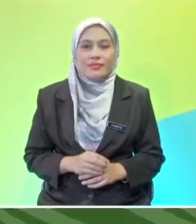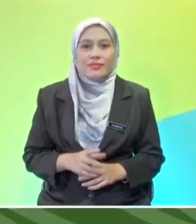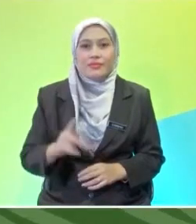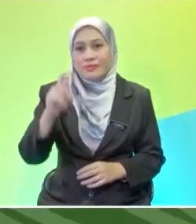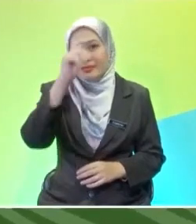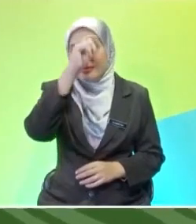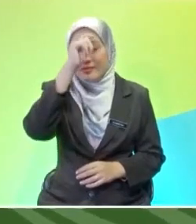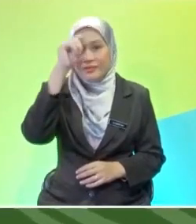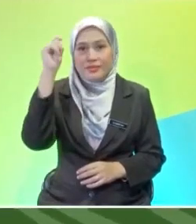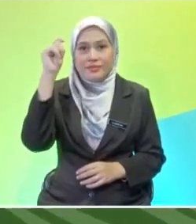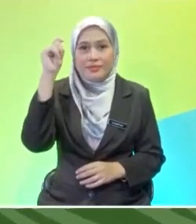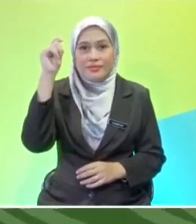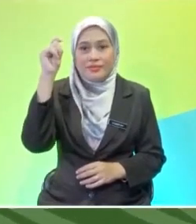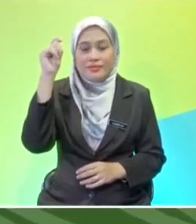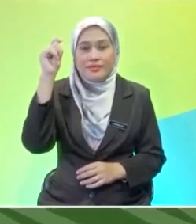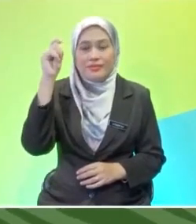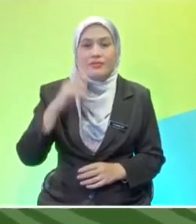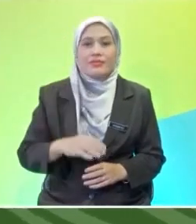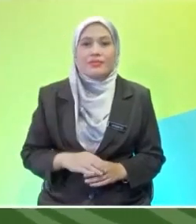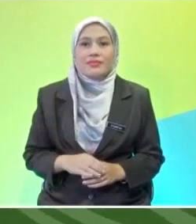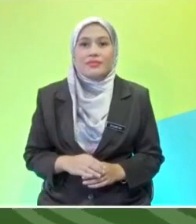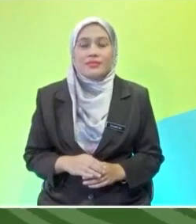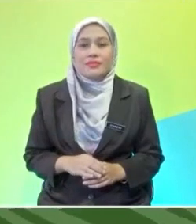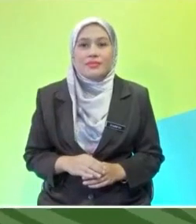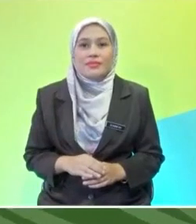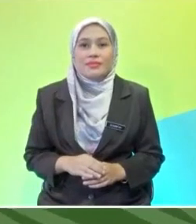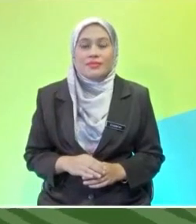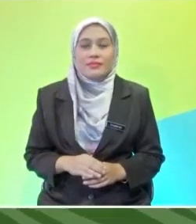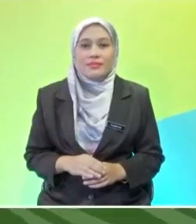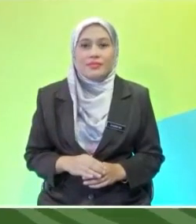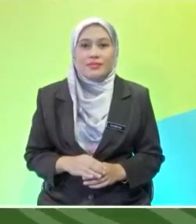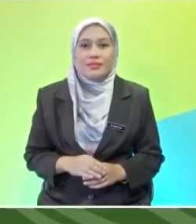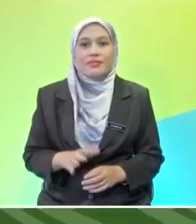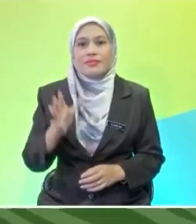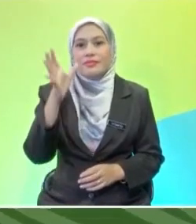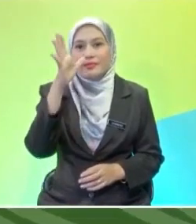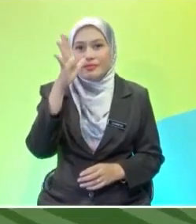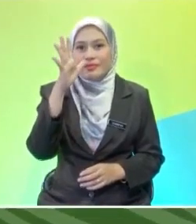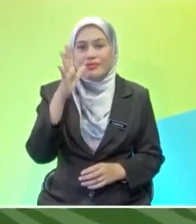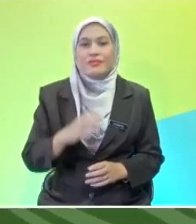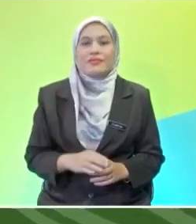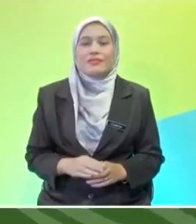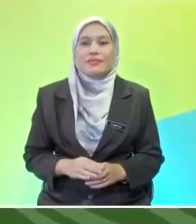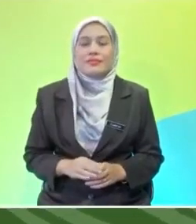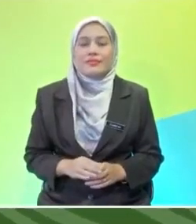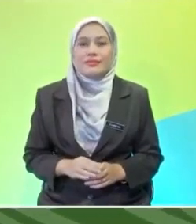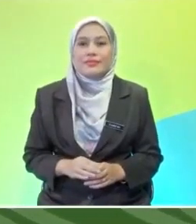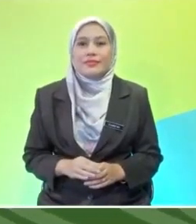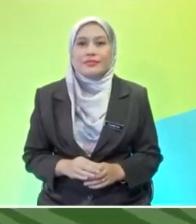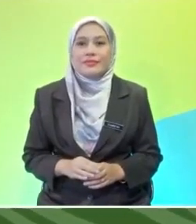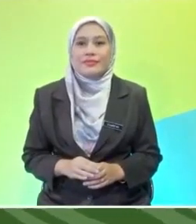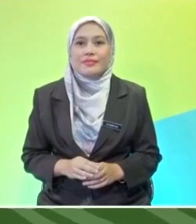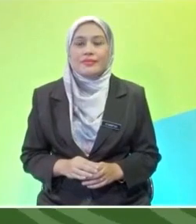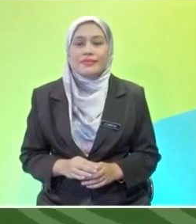Tan Yingrong dari Sekolah Kebangsaan Convent Infant Jesus 1 Melaka. Hai, hai Yvonne.